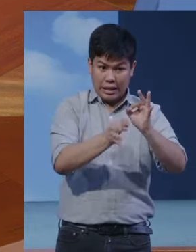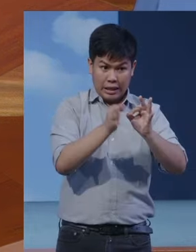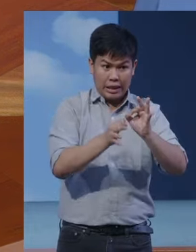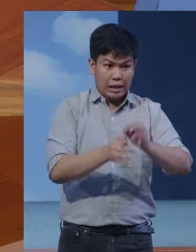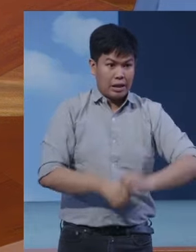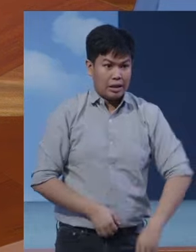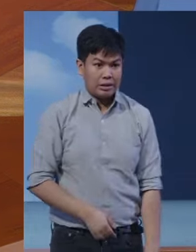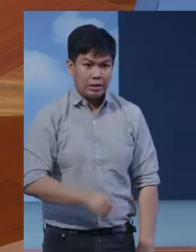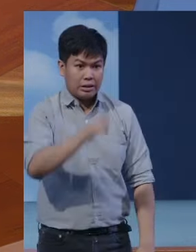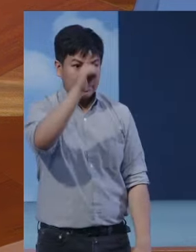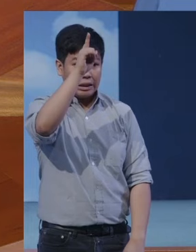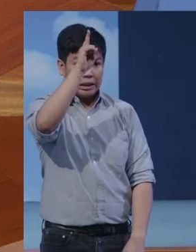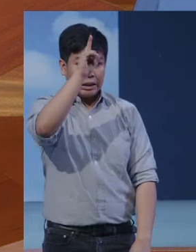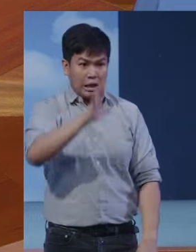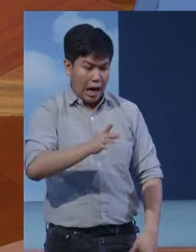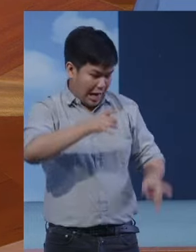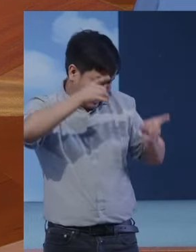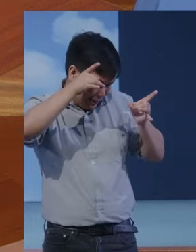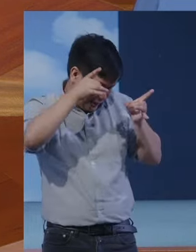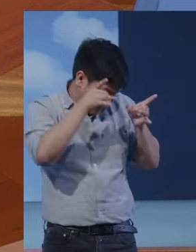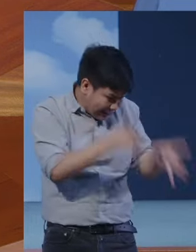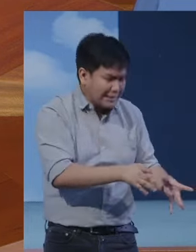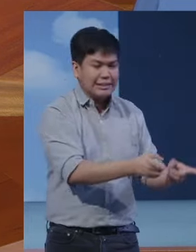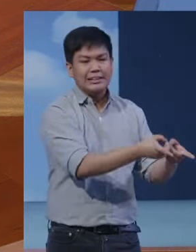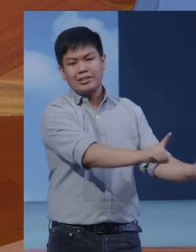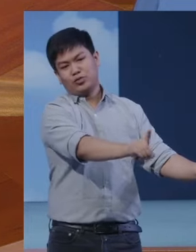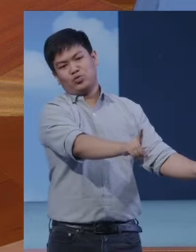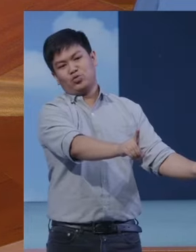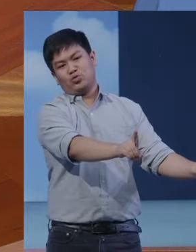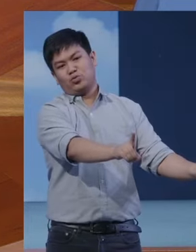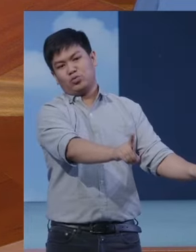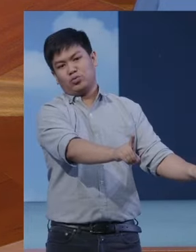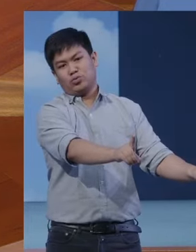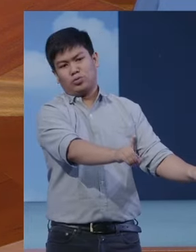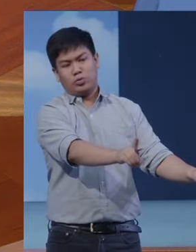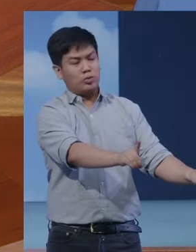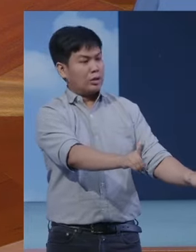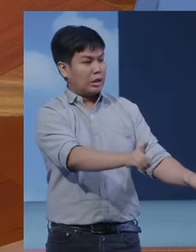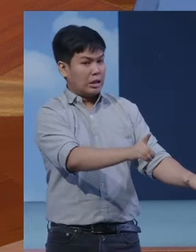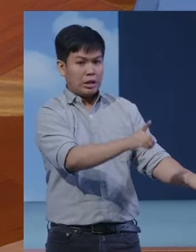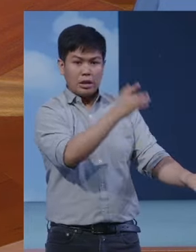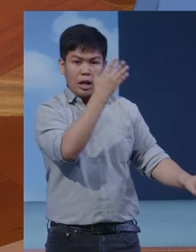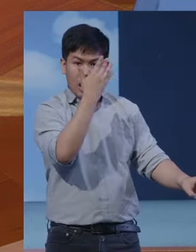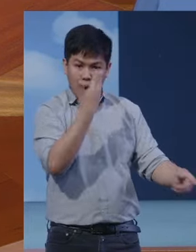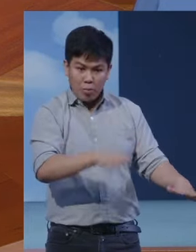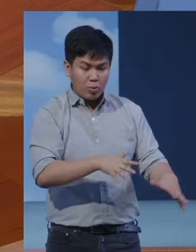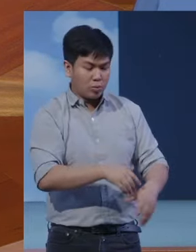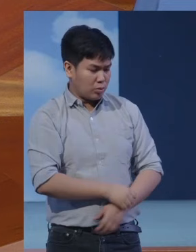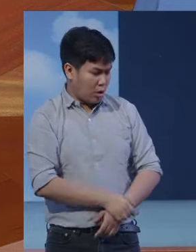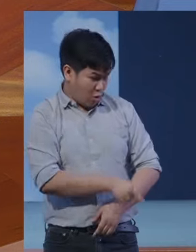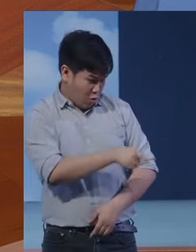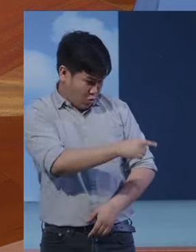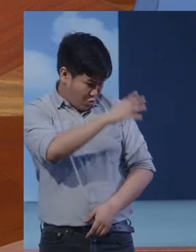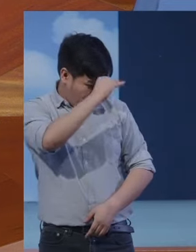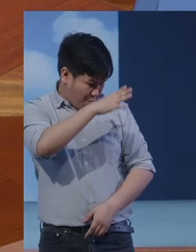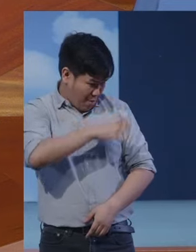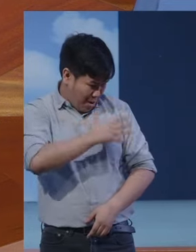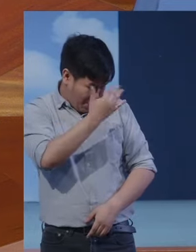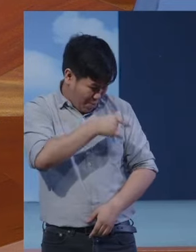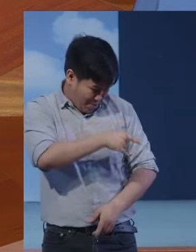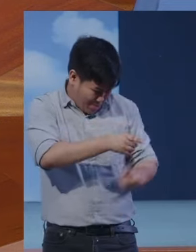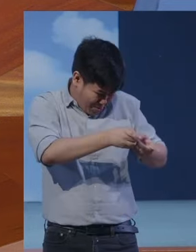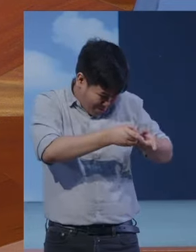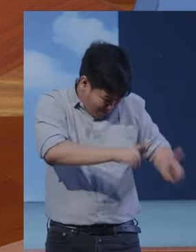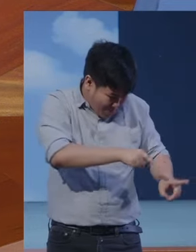God hates divorce and The Man Who divorces his